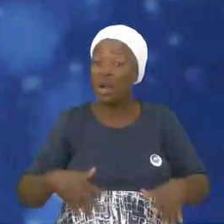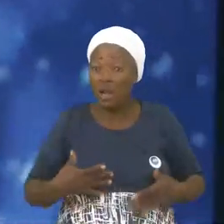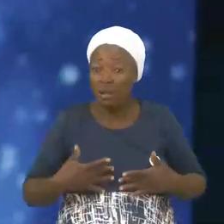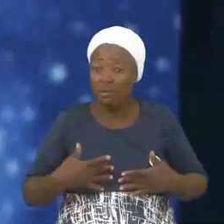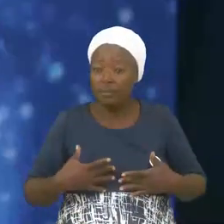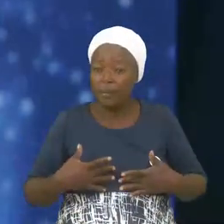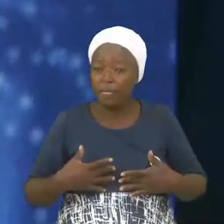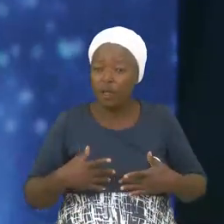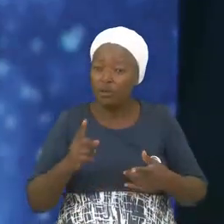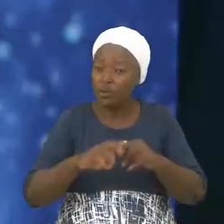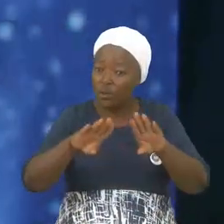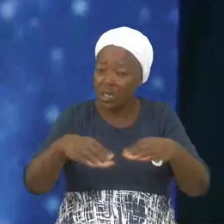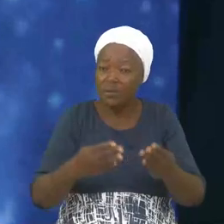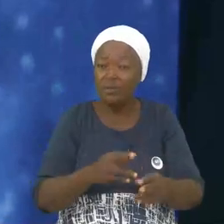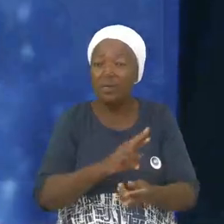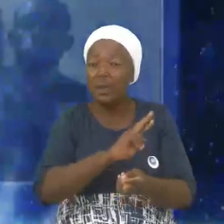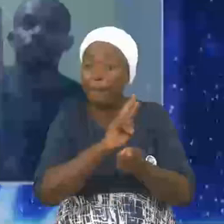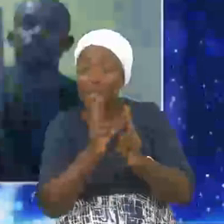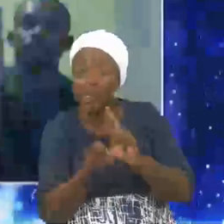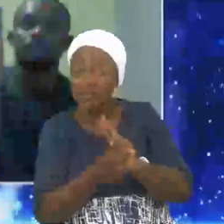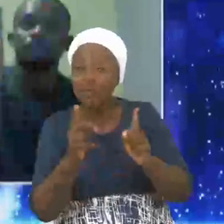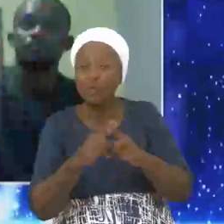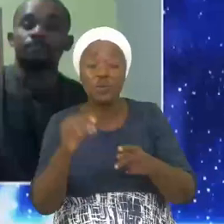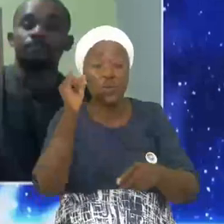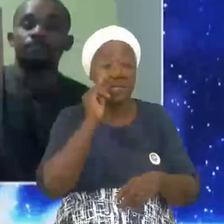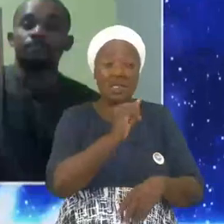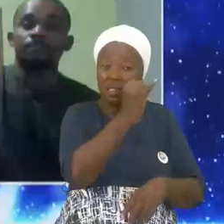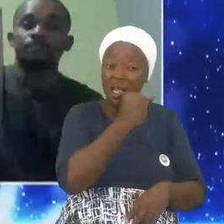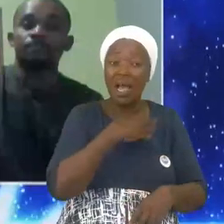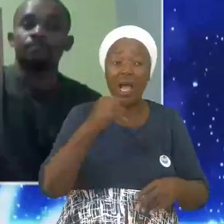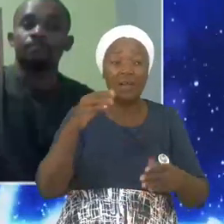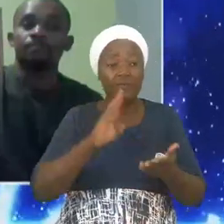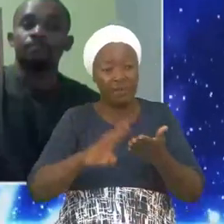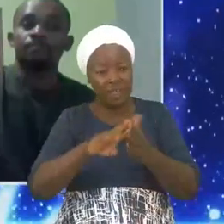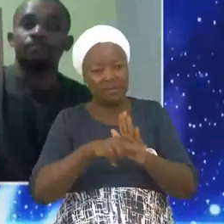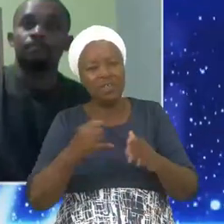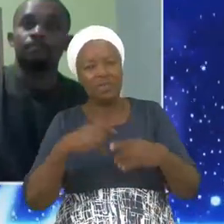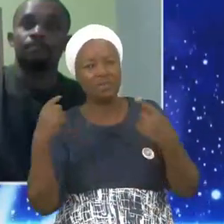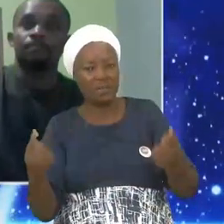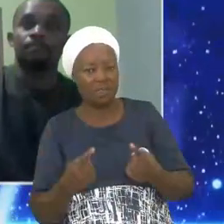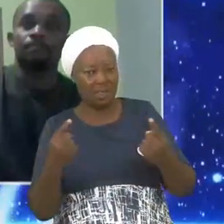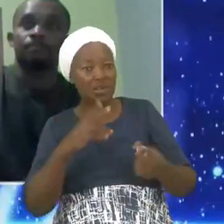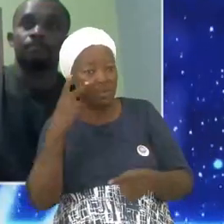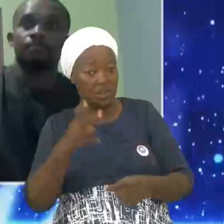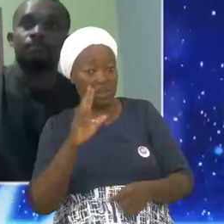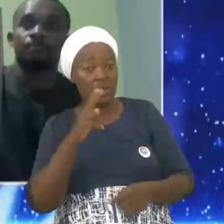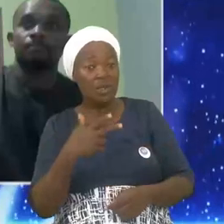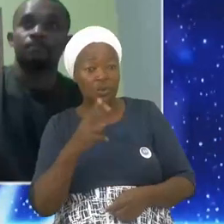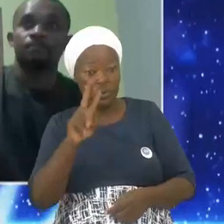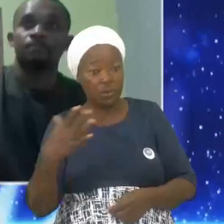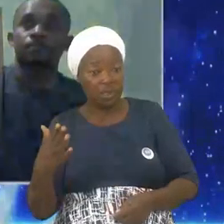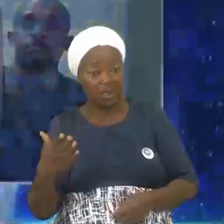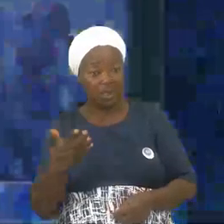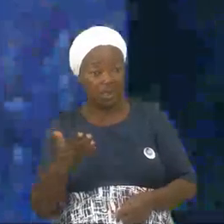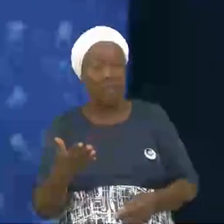la bonté de la grâce de Dieu dans ta vie. Pour donner à Israël la repentance et le pardon